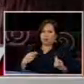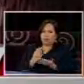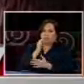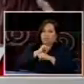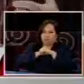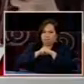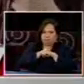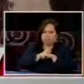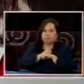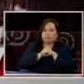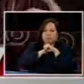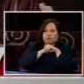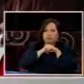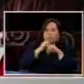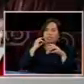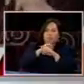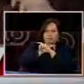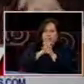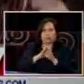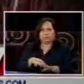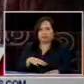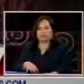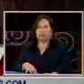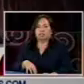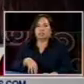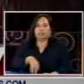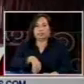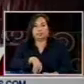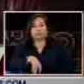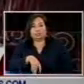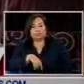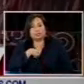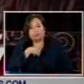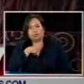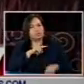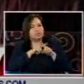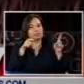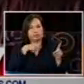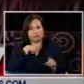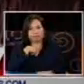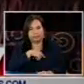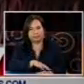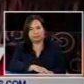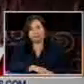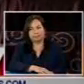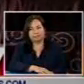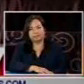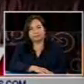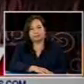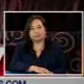nawawala sa pagkataon ninyo. Opo. Ako naman po iba. Alam niyo po,